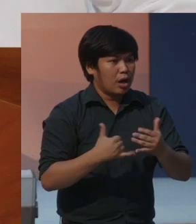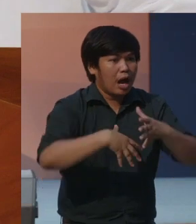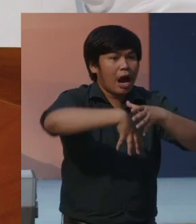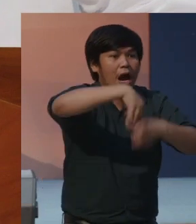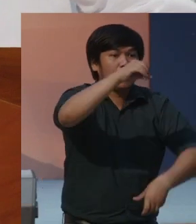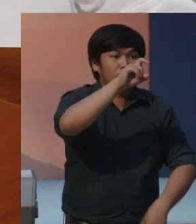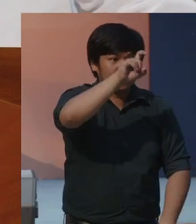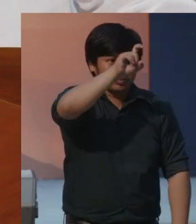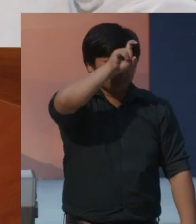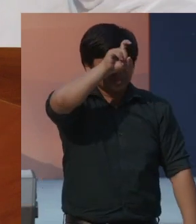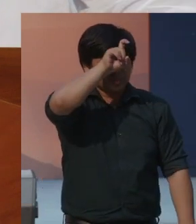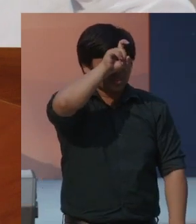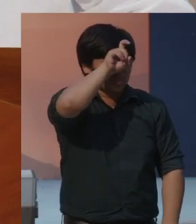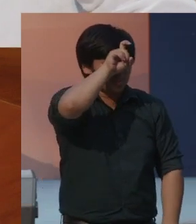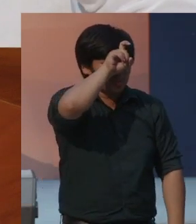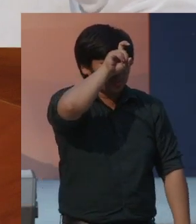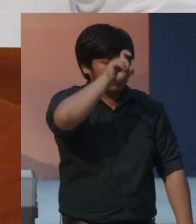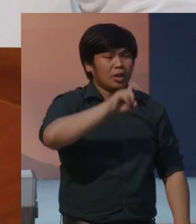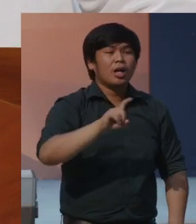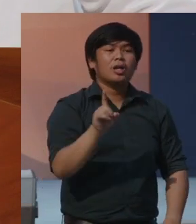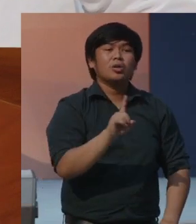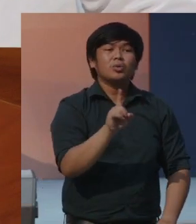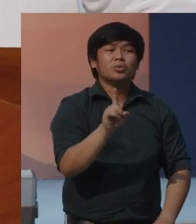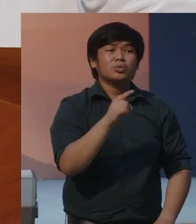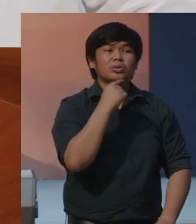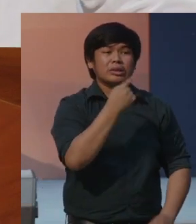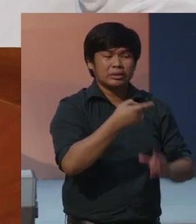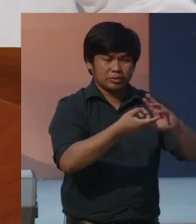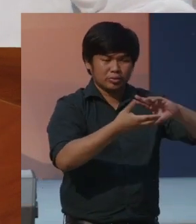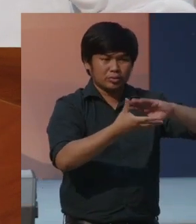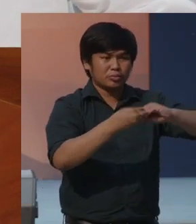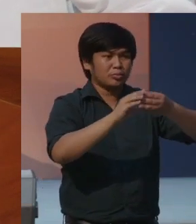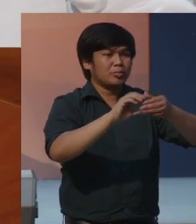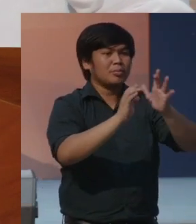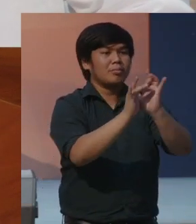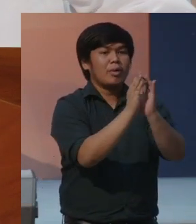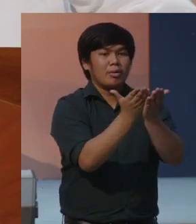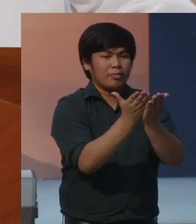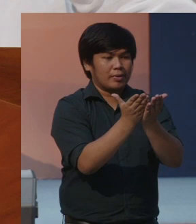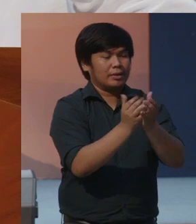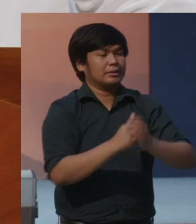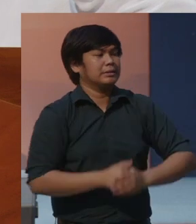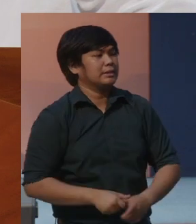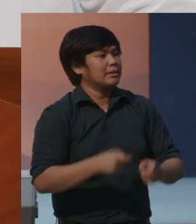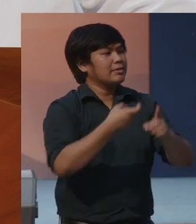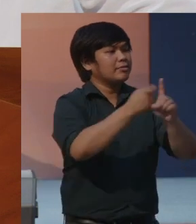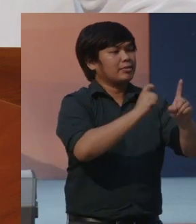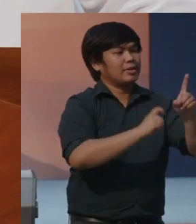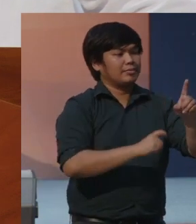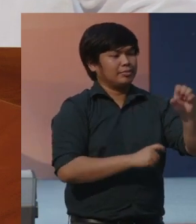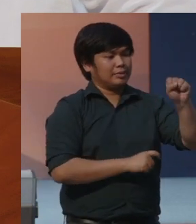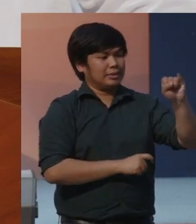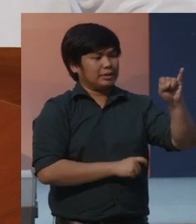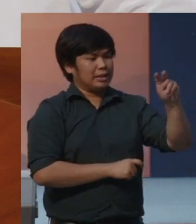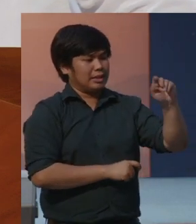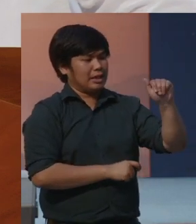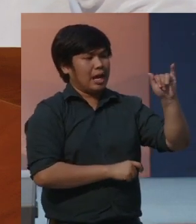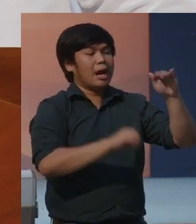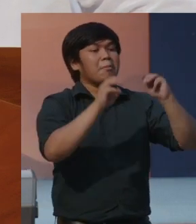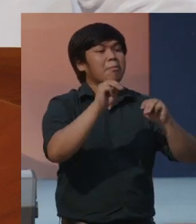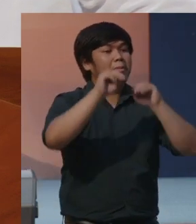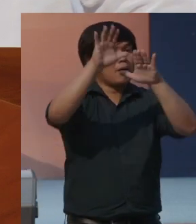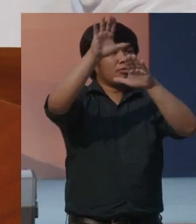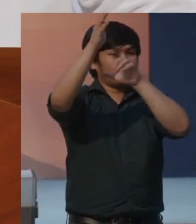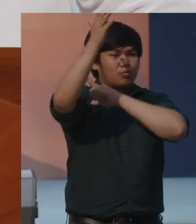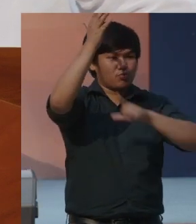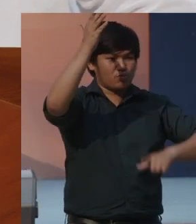Ehipto, ang sabi doon sa Numbers 10:33, "So they set out from the mount of the Lord 3 days' journey, and the